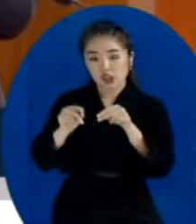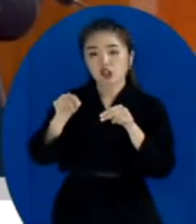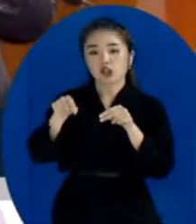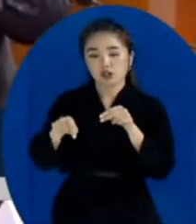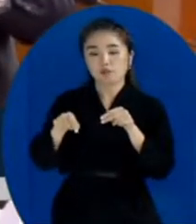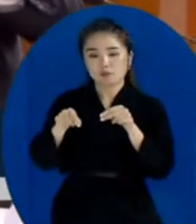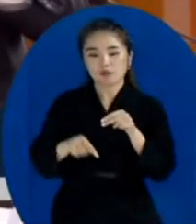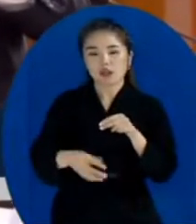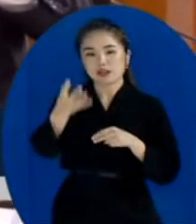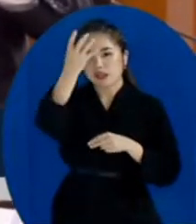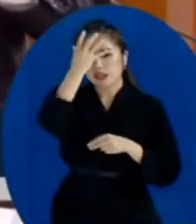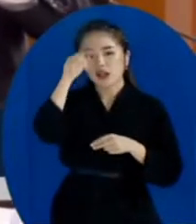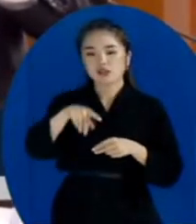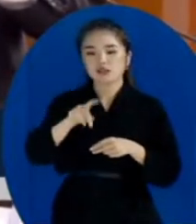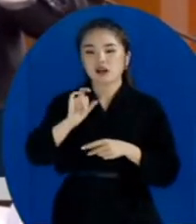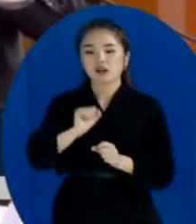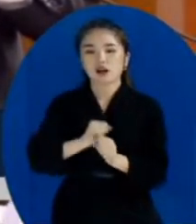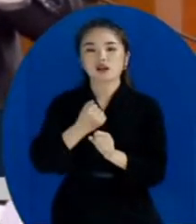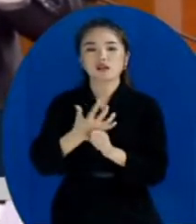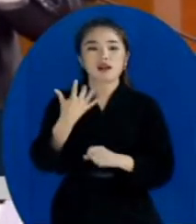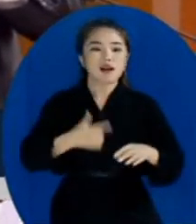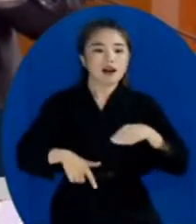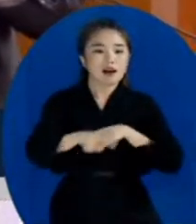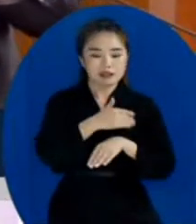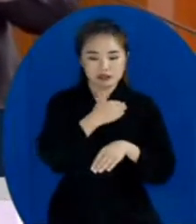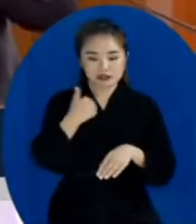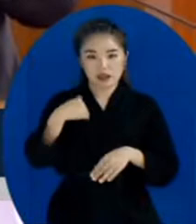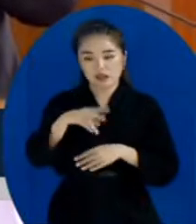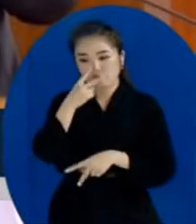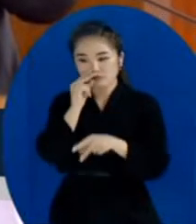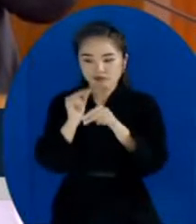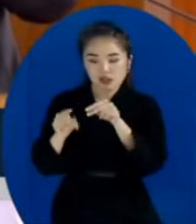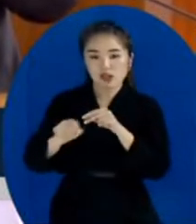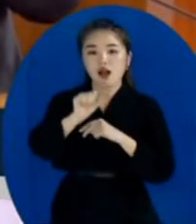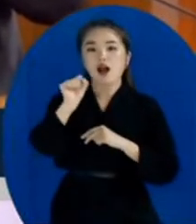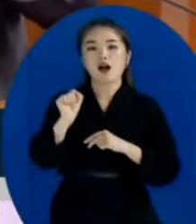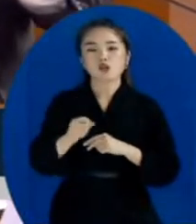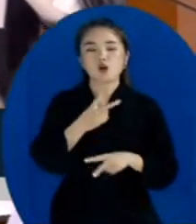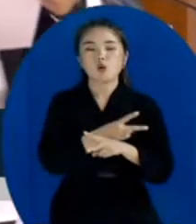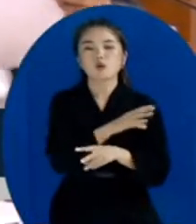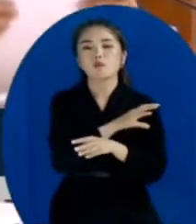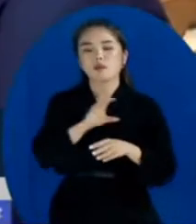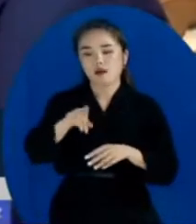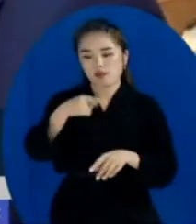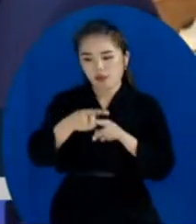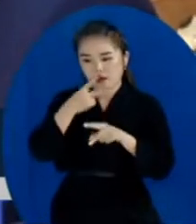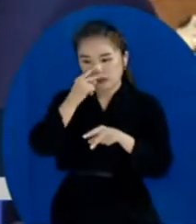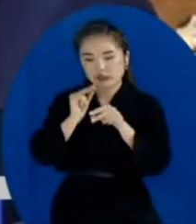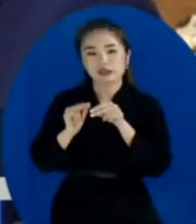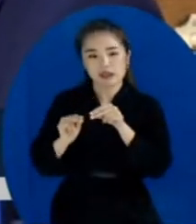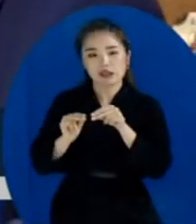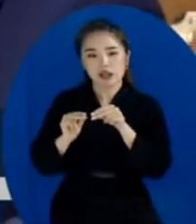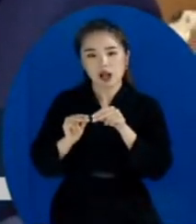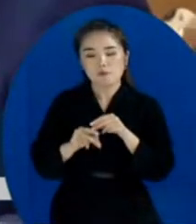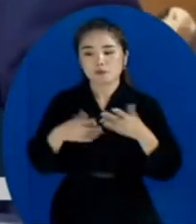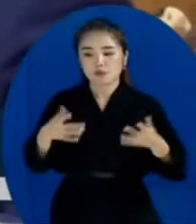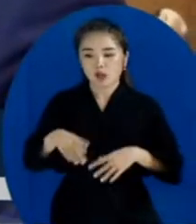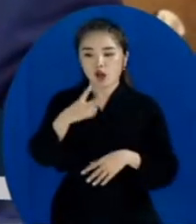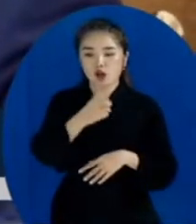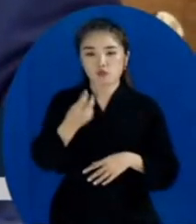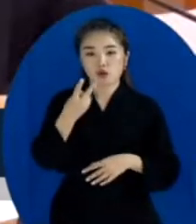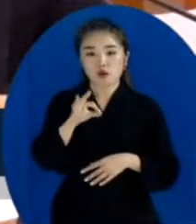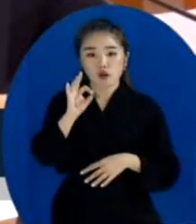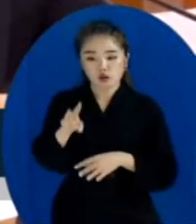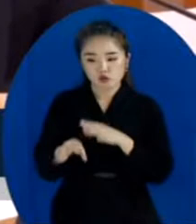дэд хороонд гаргаад байгаа засгийн газрын хэрэглэх газрын дарга оюун эрдэнийг тагнаж чагнасан асуудлыг хуулийн байгууллага шалгаад хэлсэн. Нөхцөл байдал